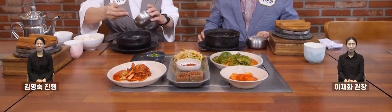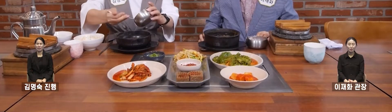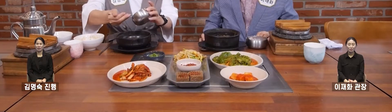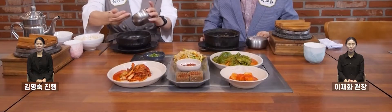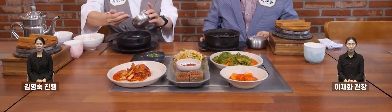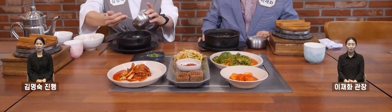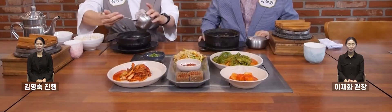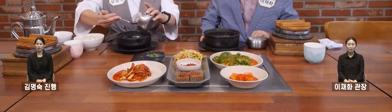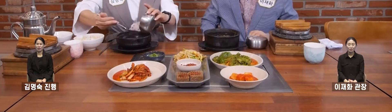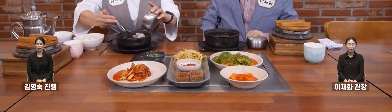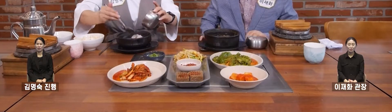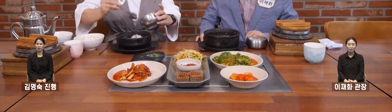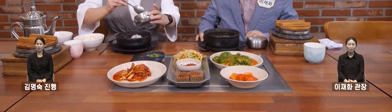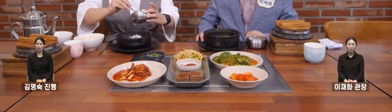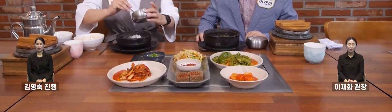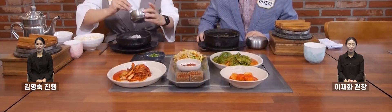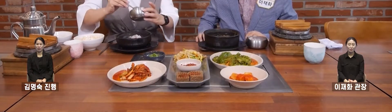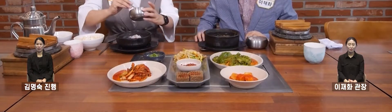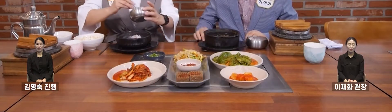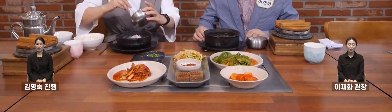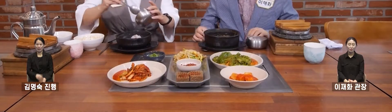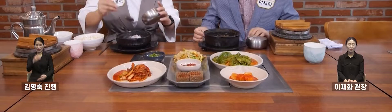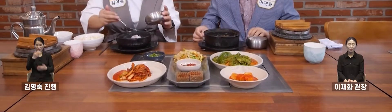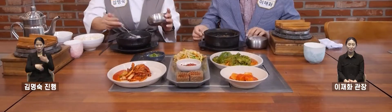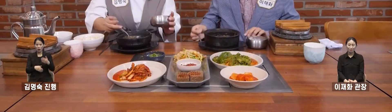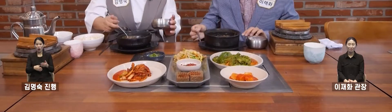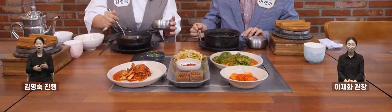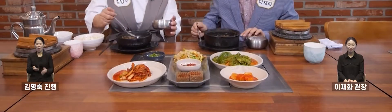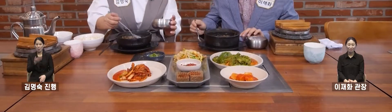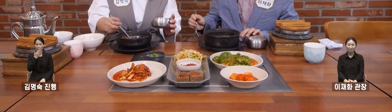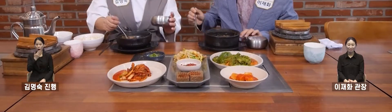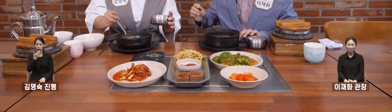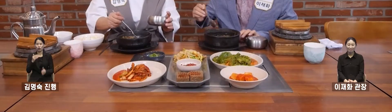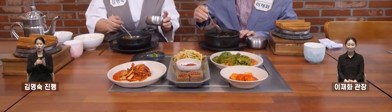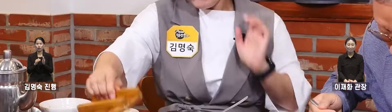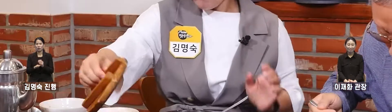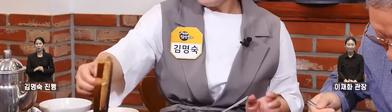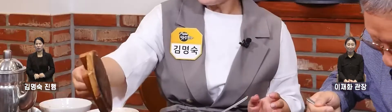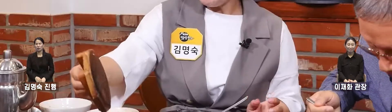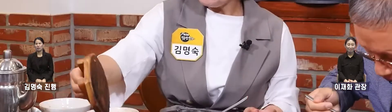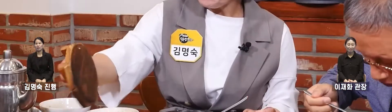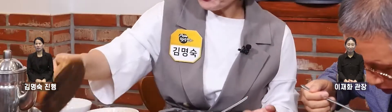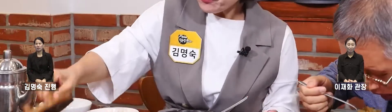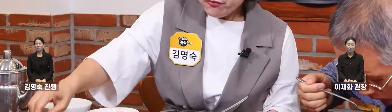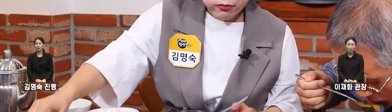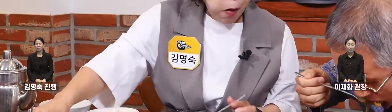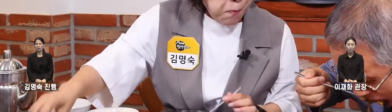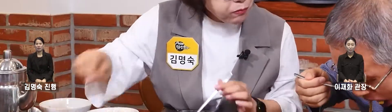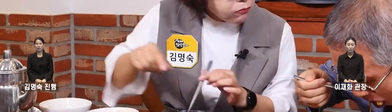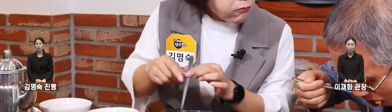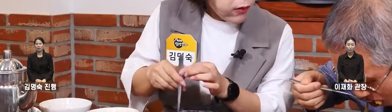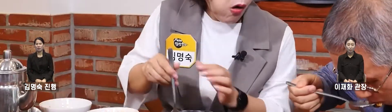자, 그럼 조금 저희들이 또 마저 먹고. 이제